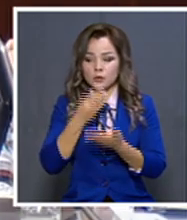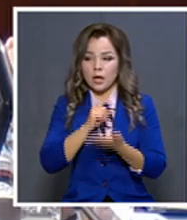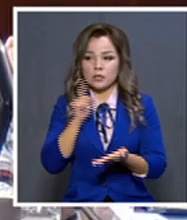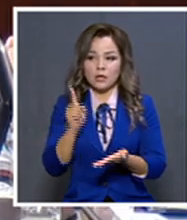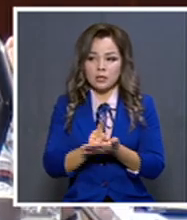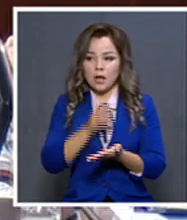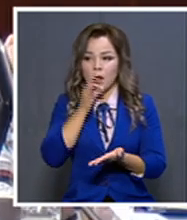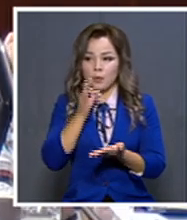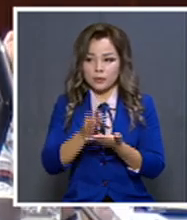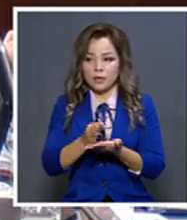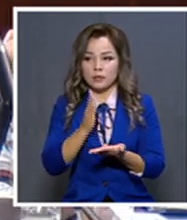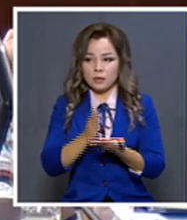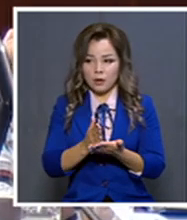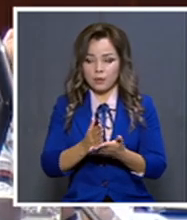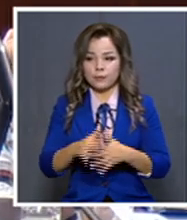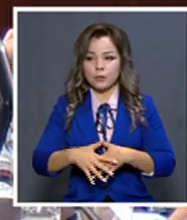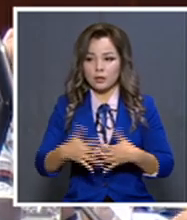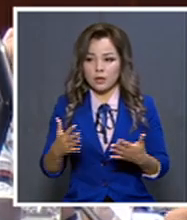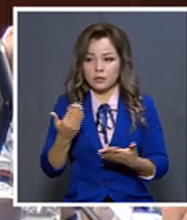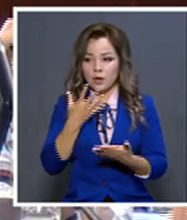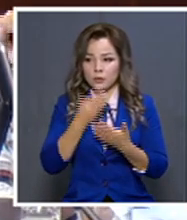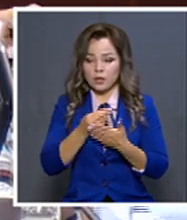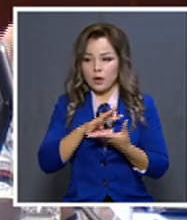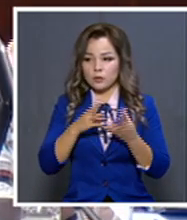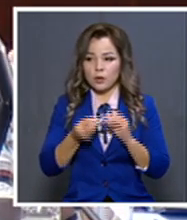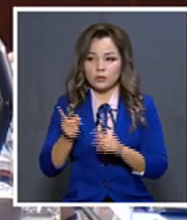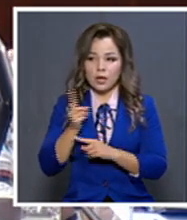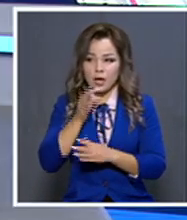жүктеледі. Бізден нақты нәтиже күтілуде.